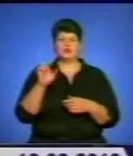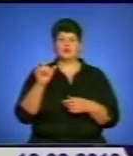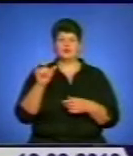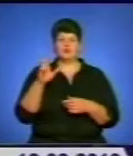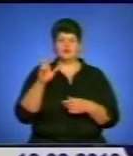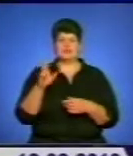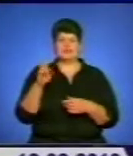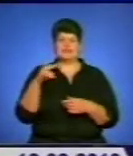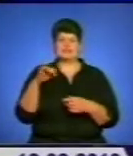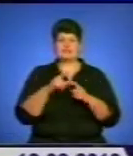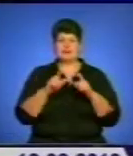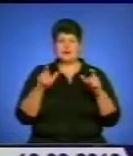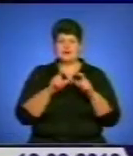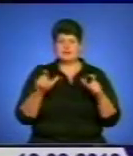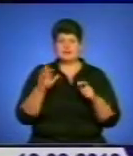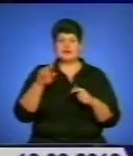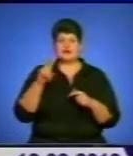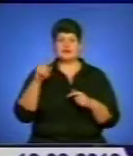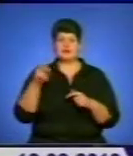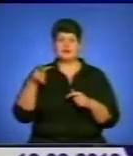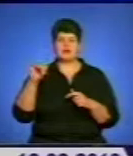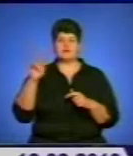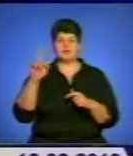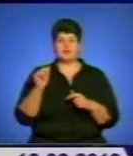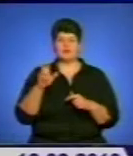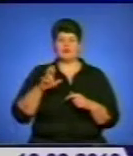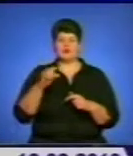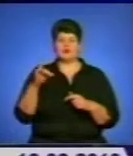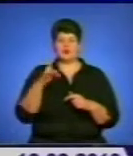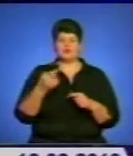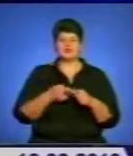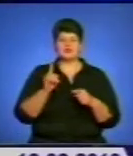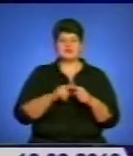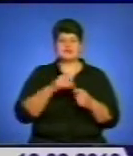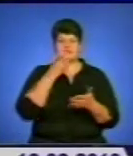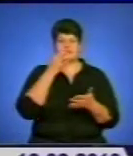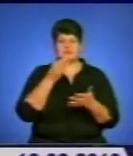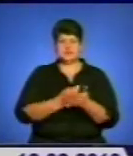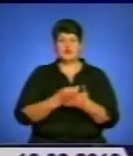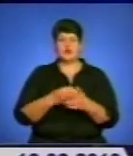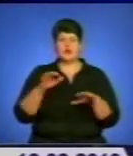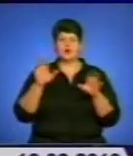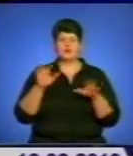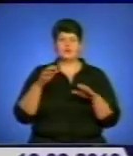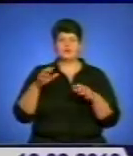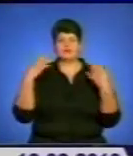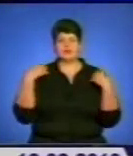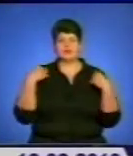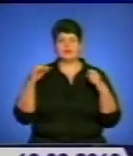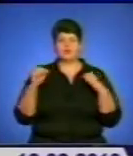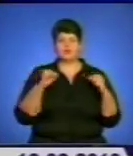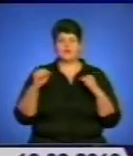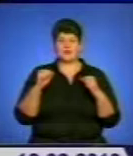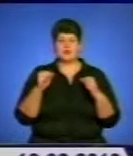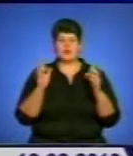таке рішення остаточно ще не прийняте. Про це повідомив начальник головного управління охорони здоров'я обласної державної адміністрації Михайло